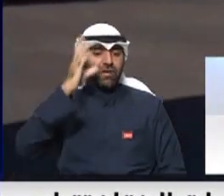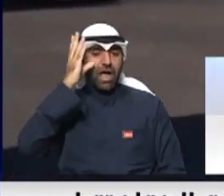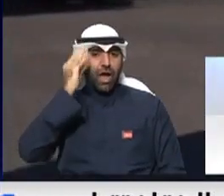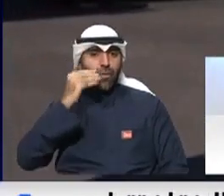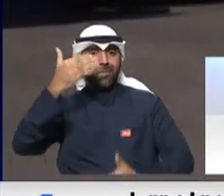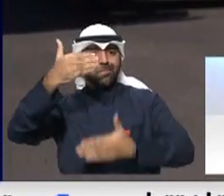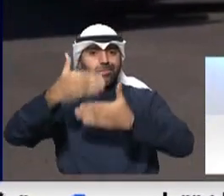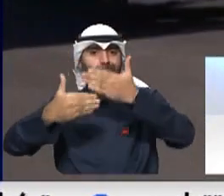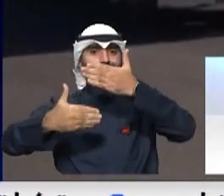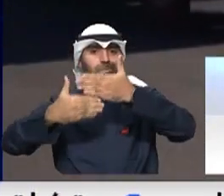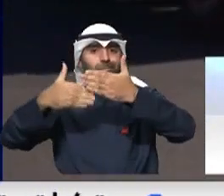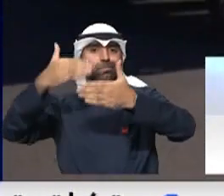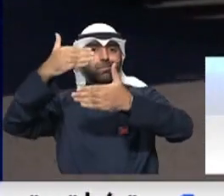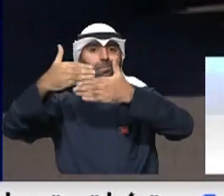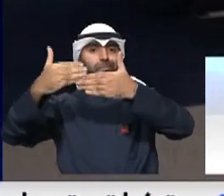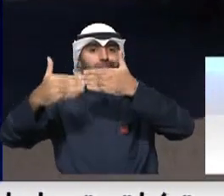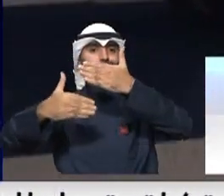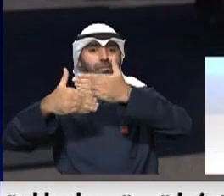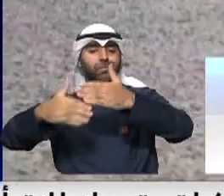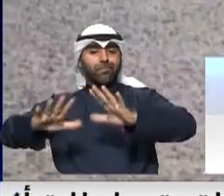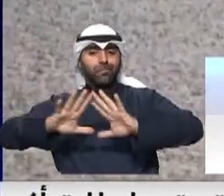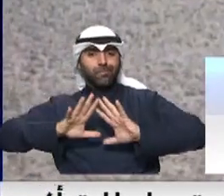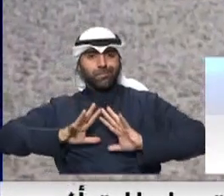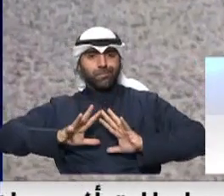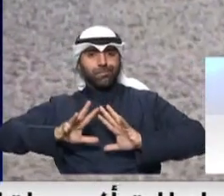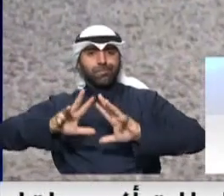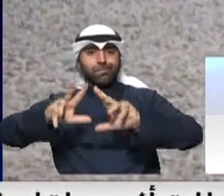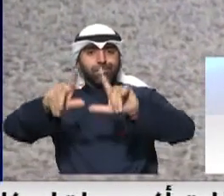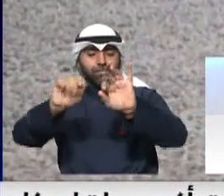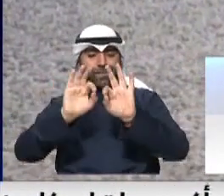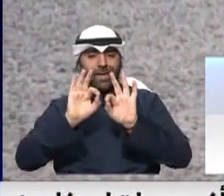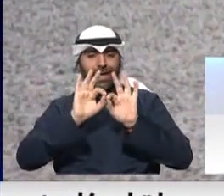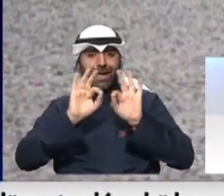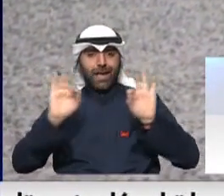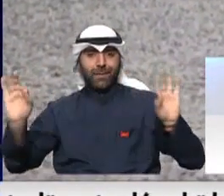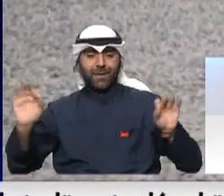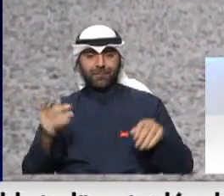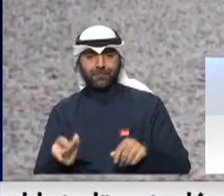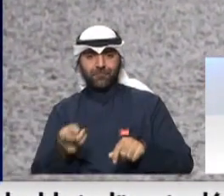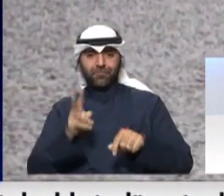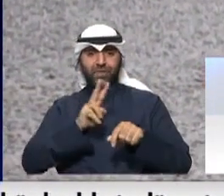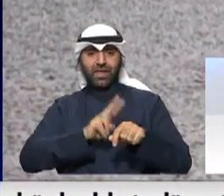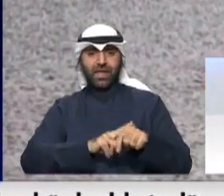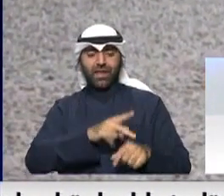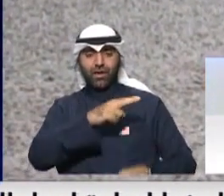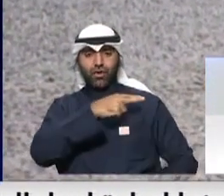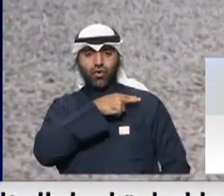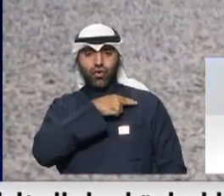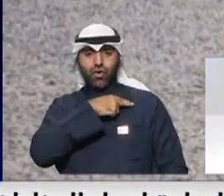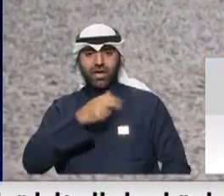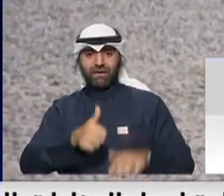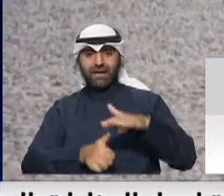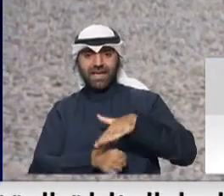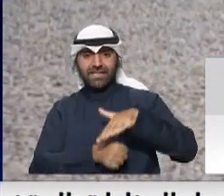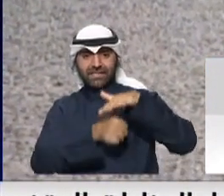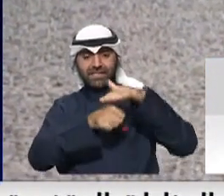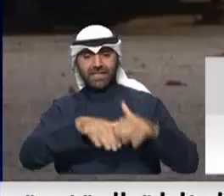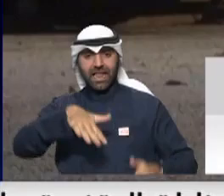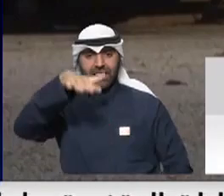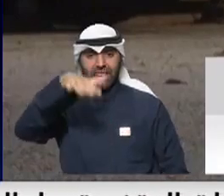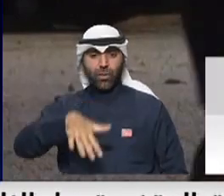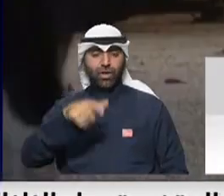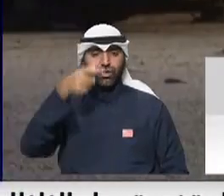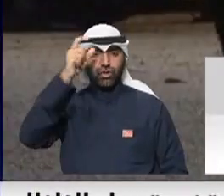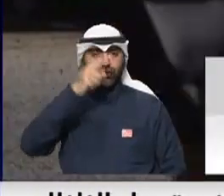فؤاد أوكتاي قال أن الدولة حاليا تعمل بكل قوتها للإسراع بعملية إعادة